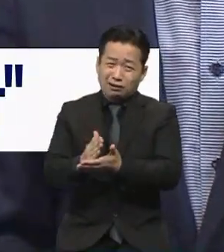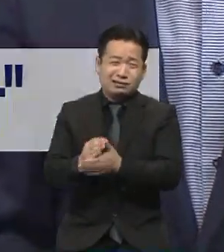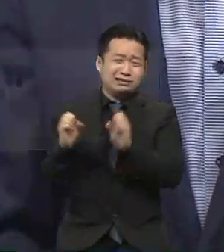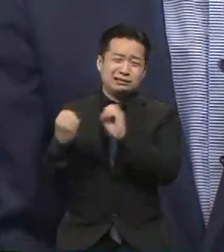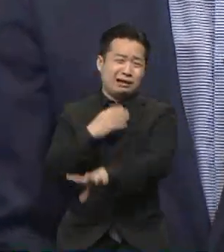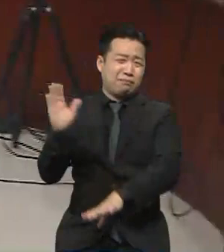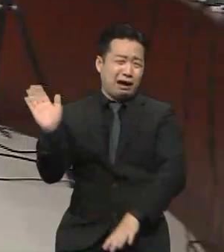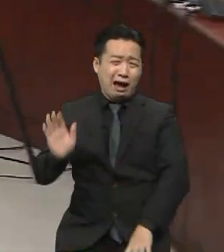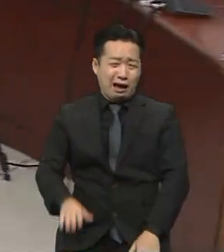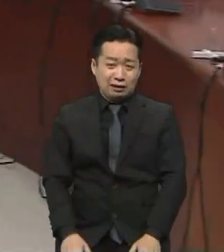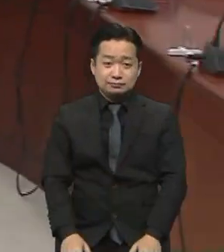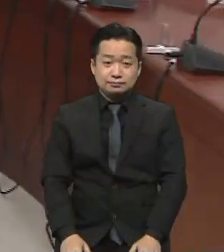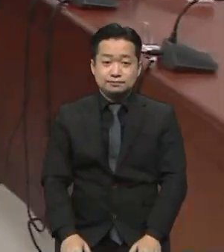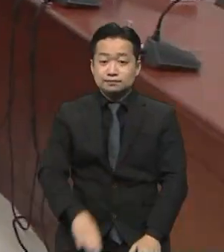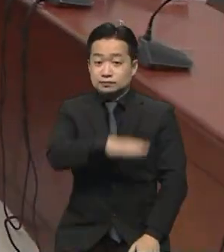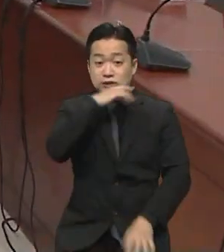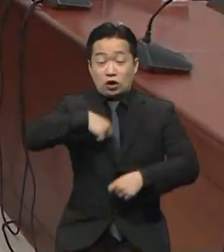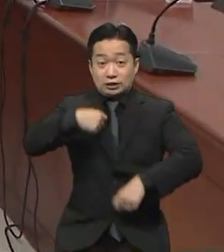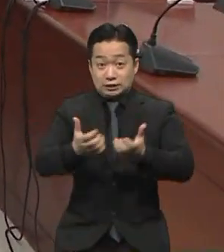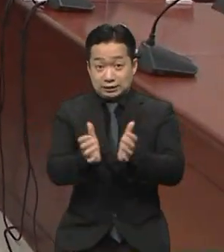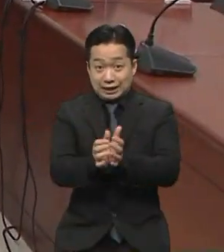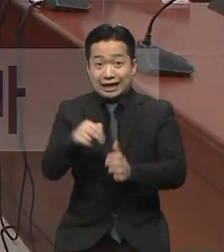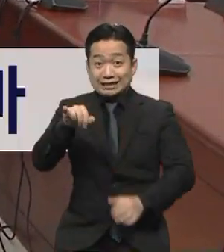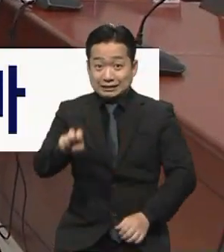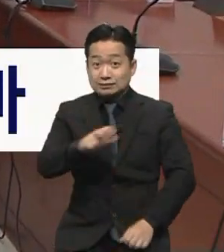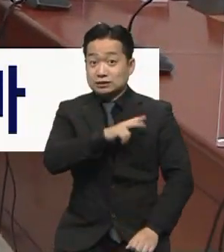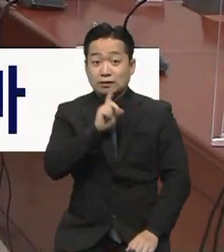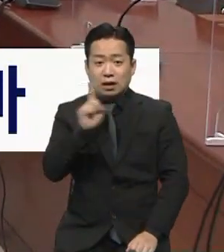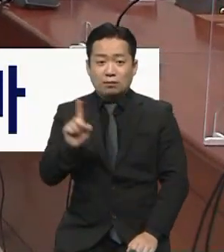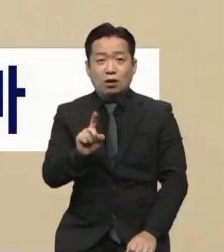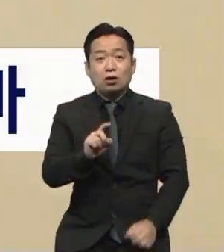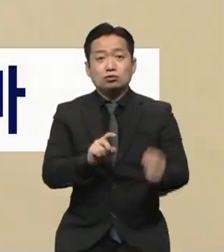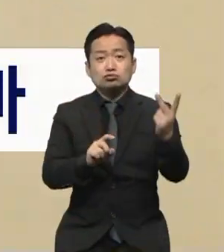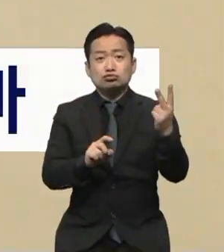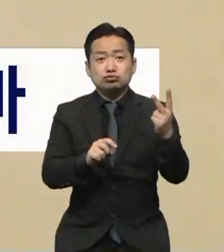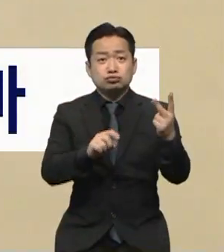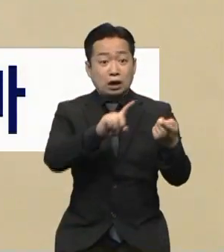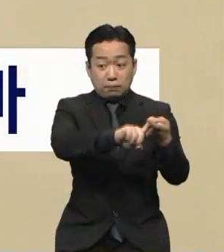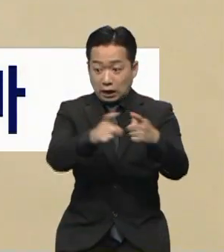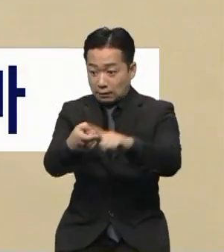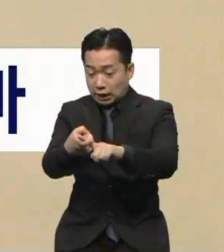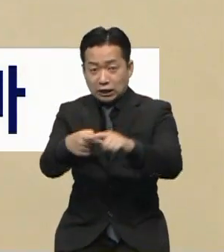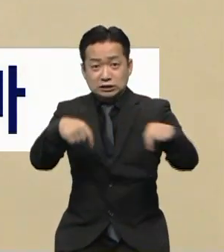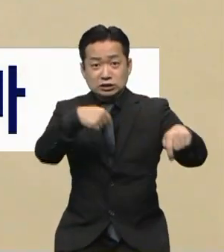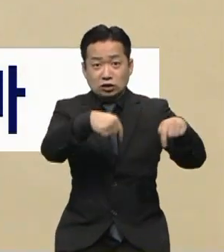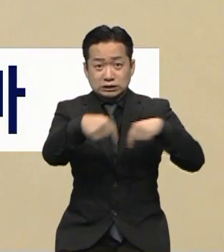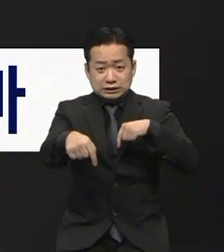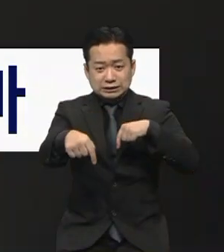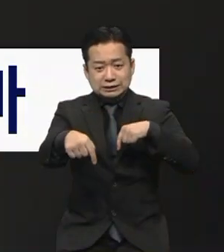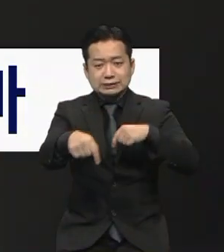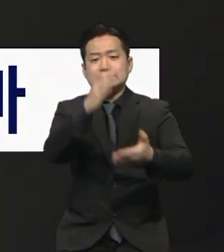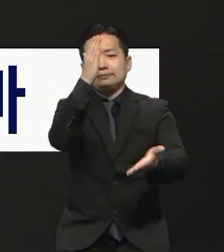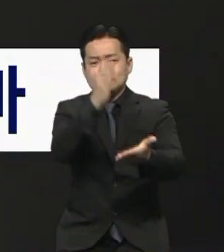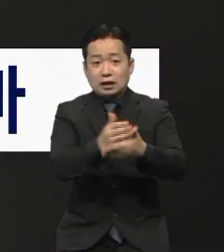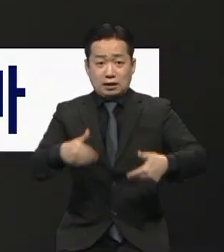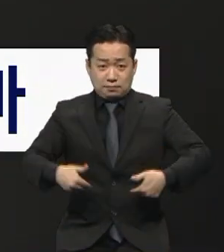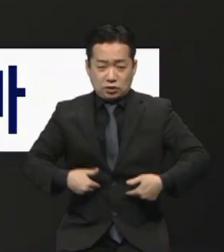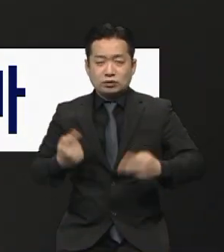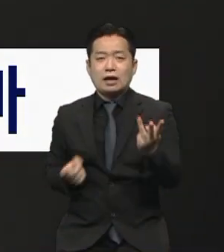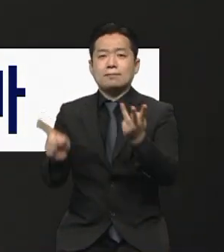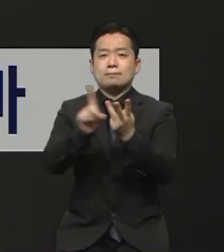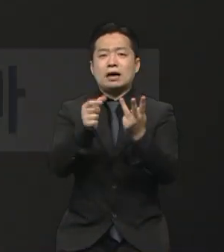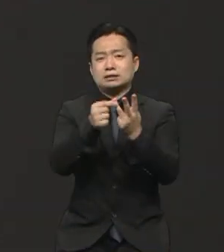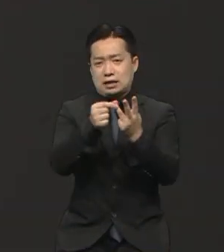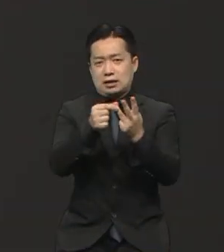밝혔습니다. 정의당 심상정 의원은 거대 양당의 승자 독식 정치를 끝내는 대선이 돼야 한다며 출마를